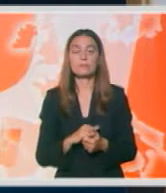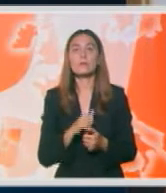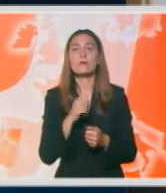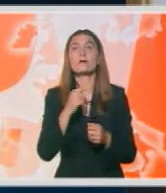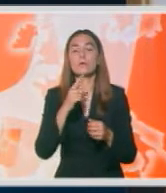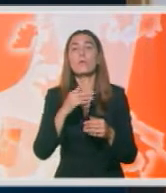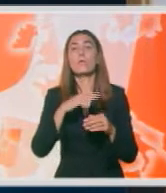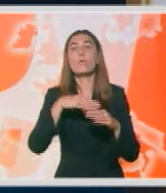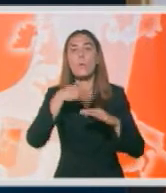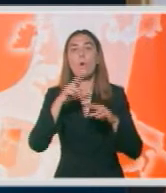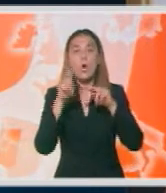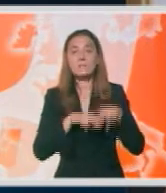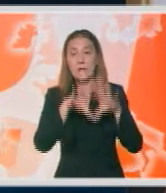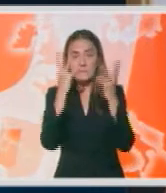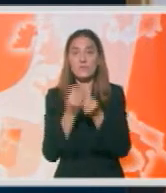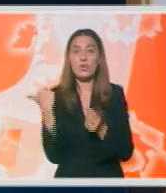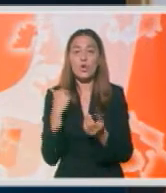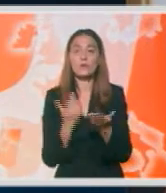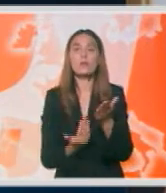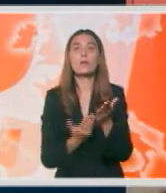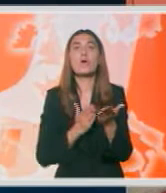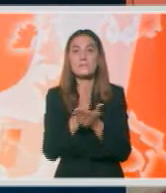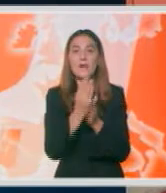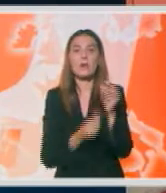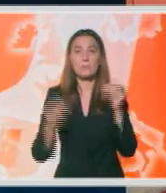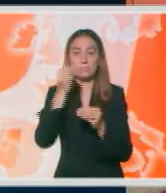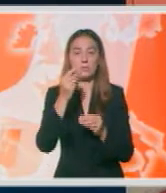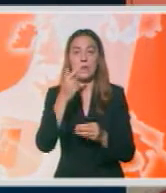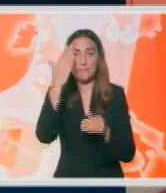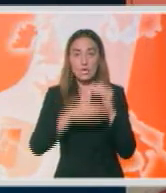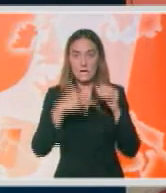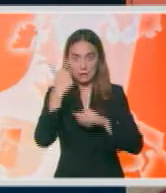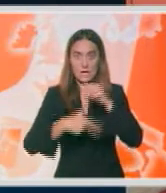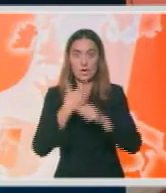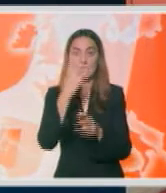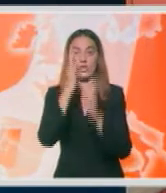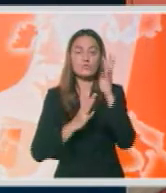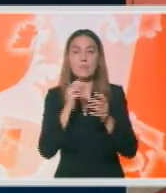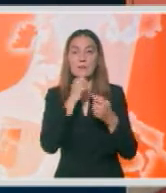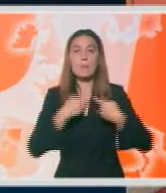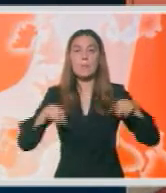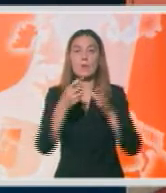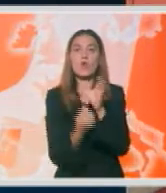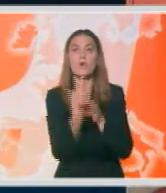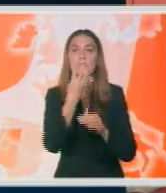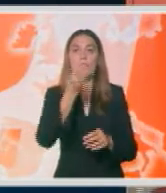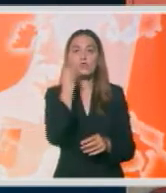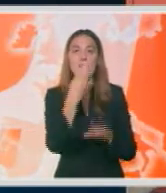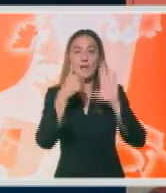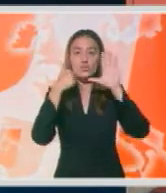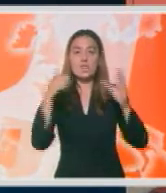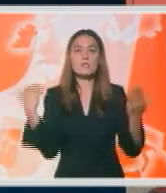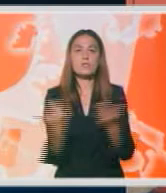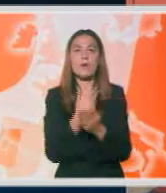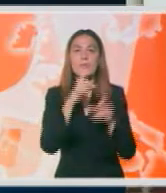u ostalim svim godinama se ostvaruje suficit. U poslednje tri godine u Šumadiji i Pomoravlju osnovano je 46